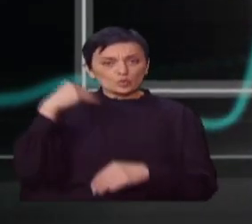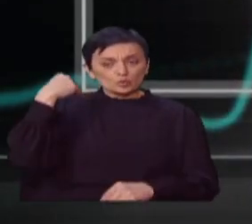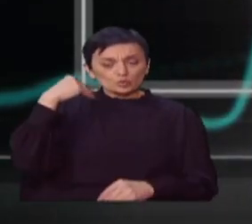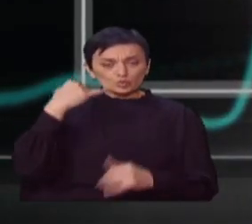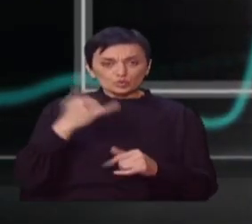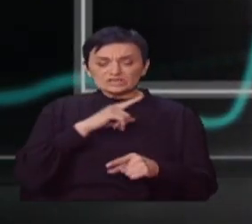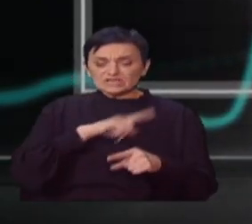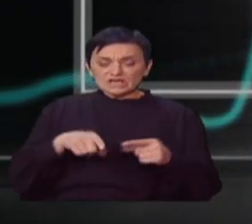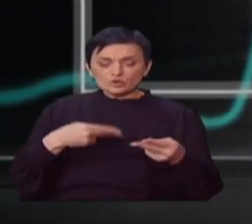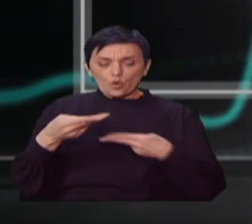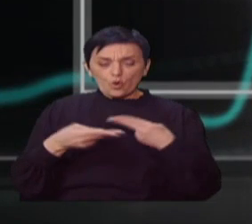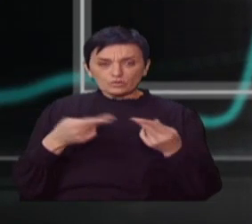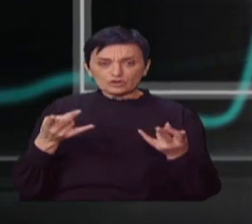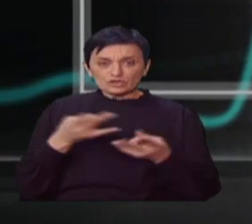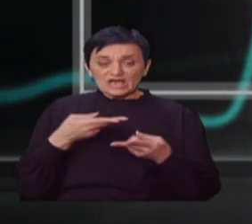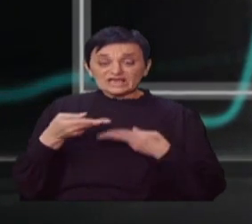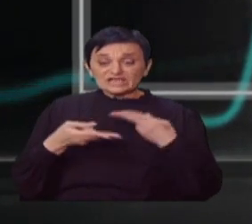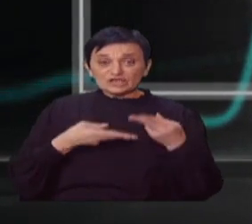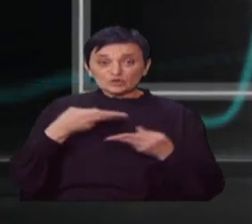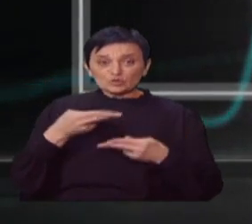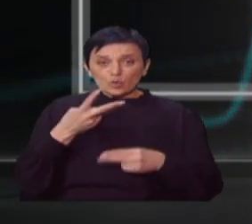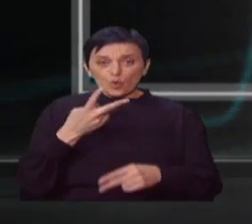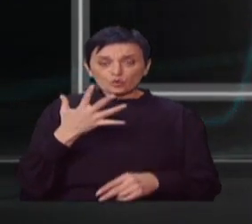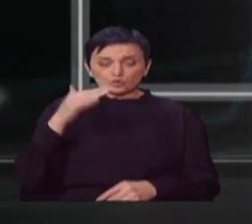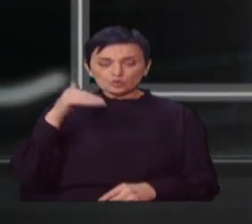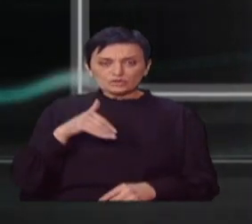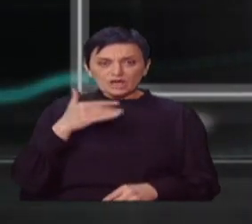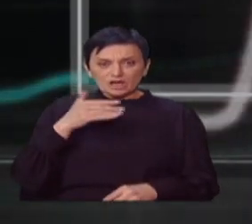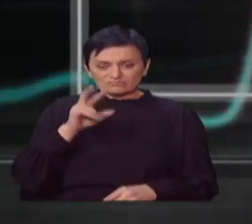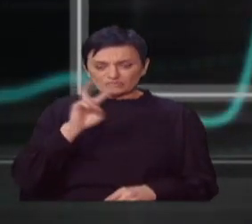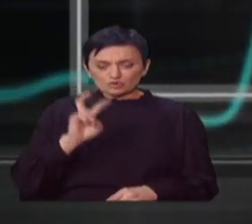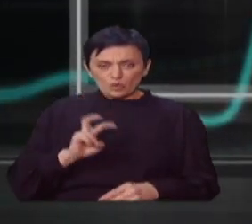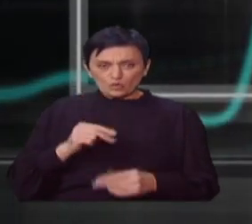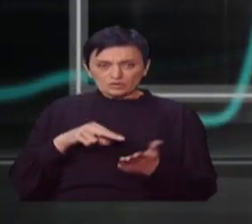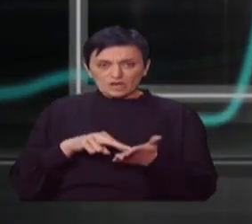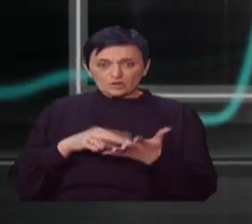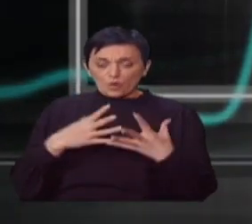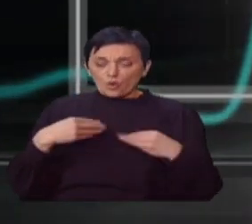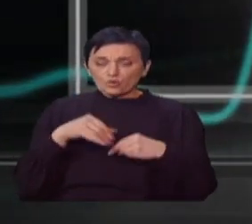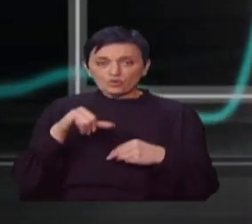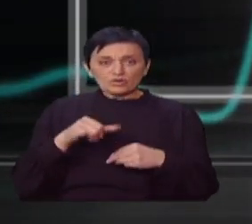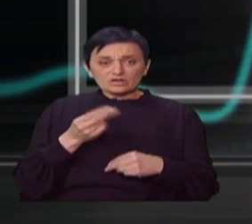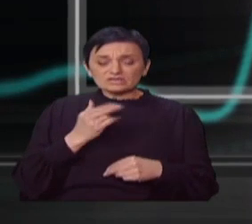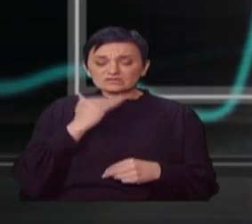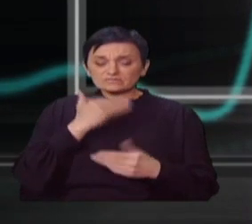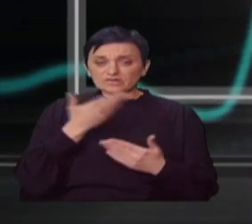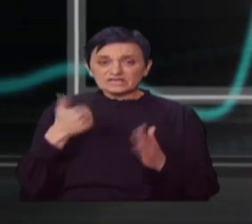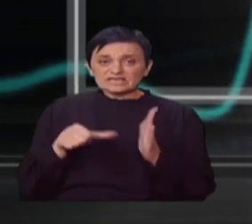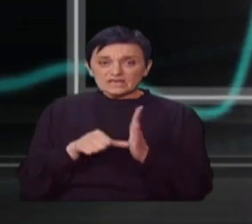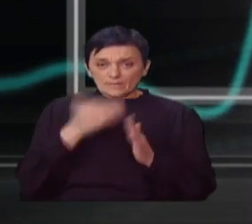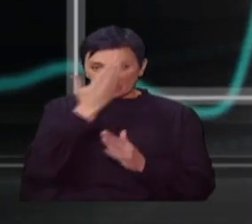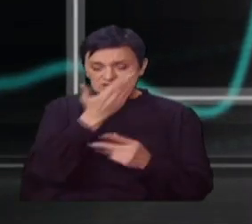ახლა სასწრაფო ოპერაცია საჭიროებს ქირურგიული ჩარევა 25000 ამერიკული დოლარი ჯდება ოჯახს არ აქვს საკმარისი თანხა და